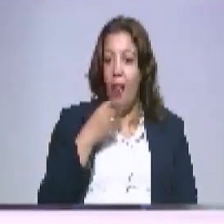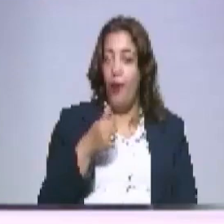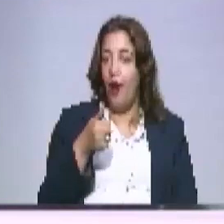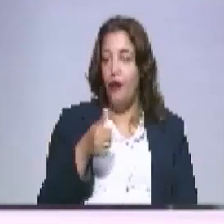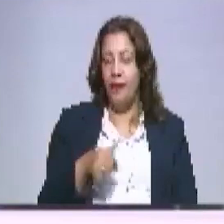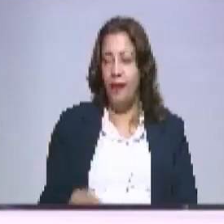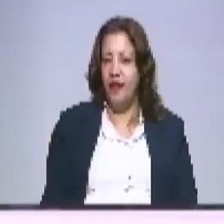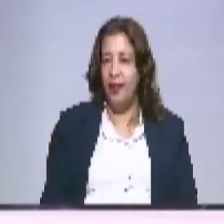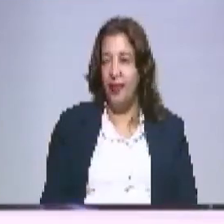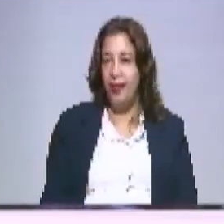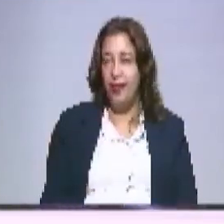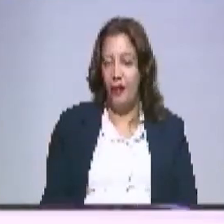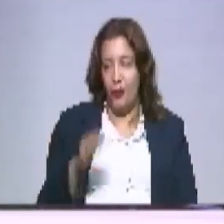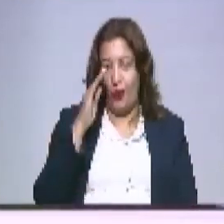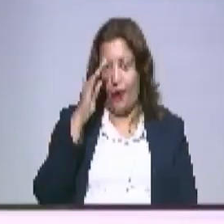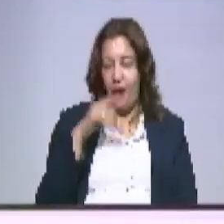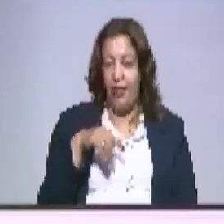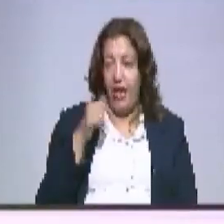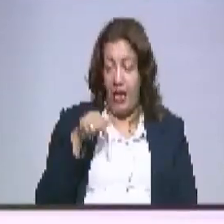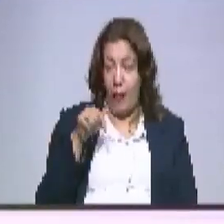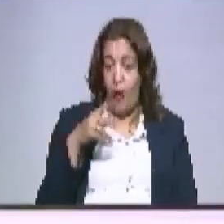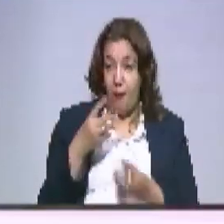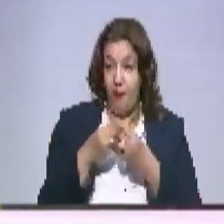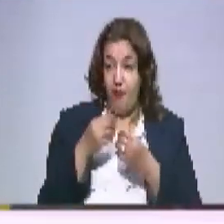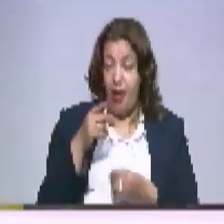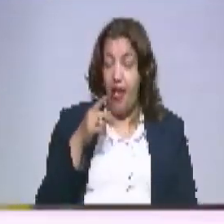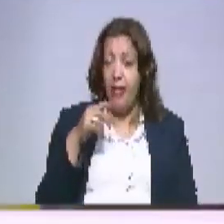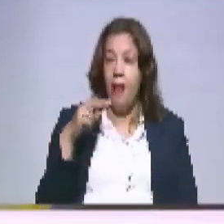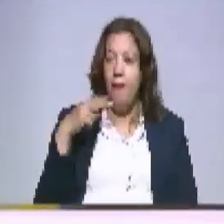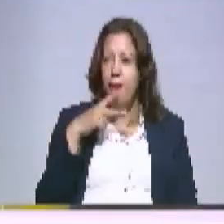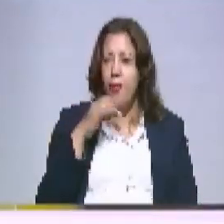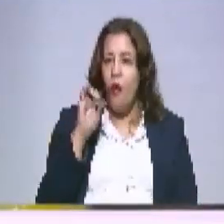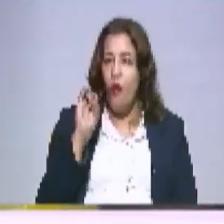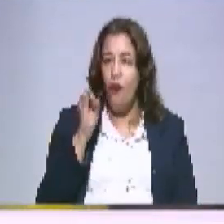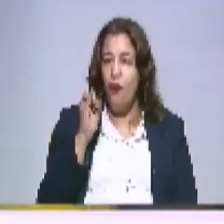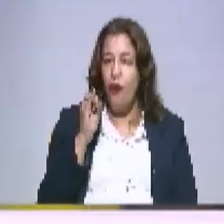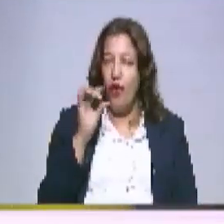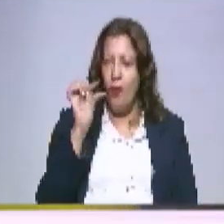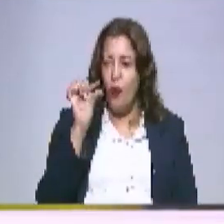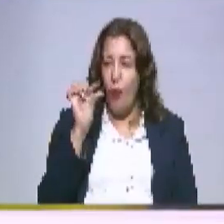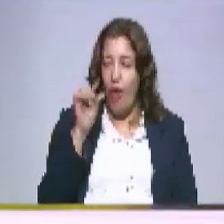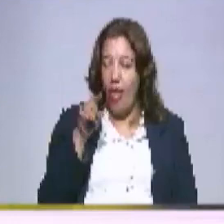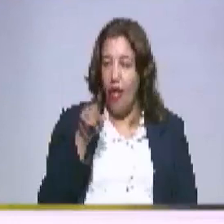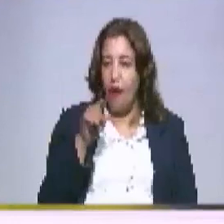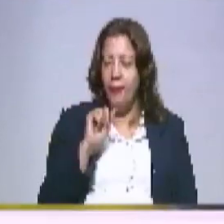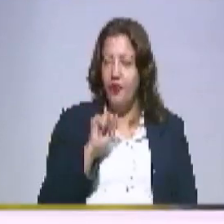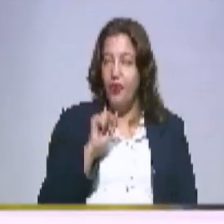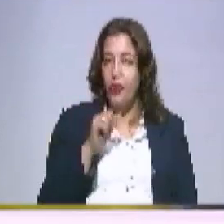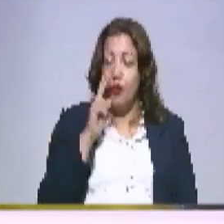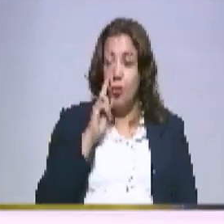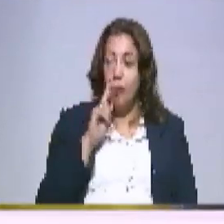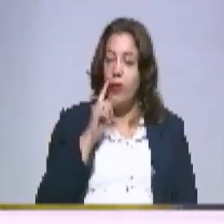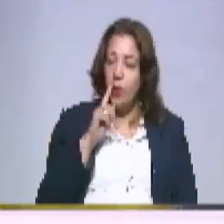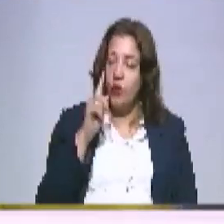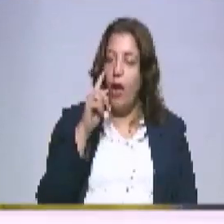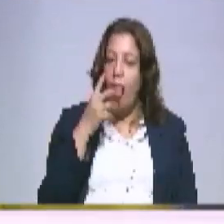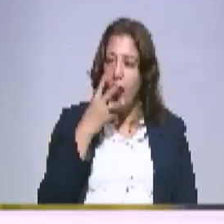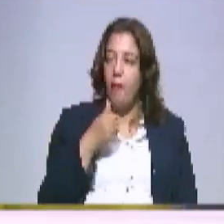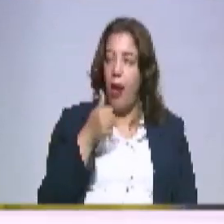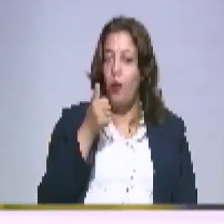شيف، ميرسي. احنا معانا بقى الشعريه دي، انا لقيت شويه شعريه كده قلت نعمل بيهم حكايه، ان شاء الله تطلع الحكايه